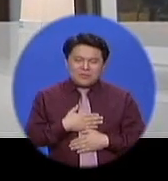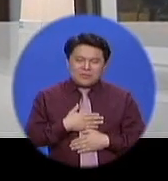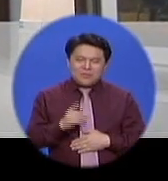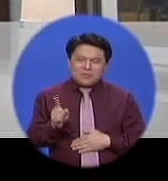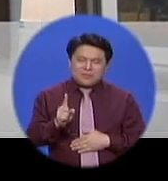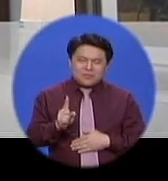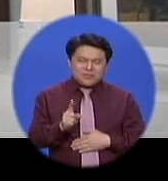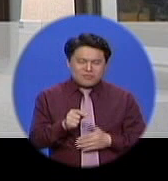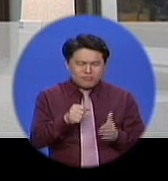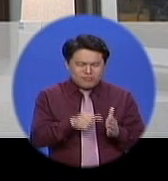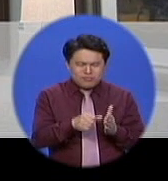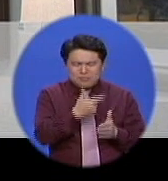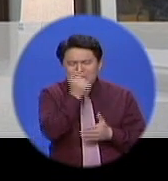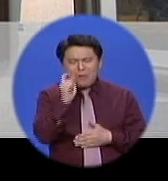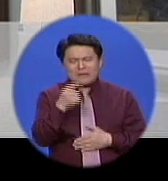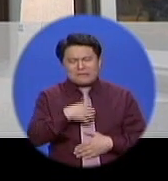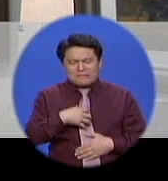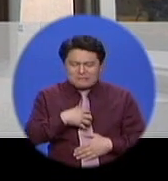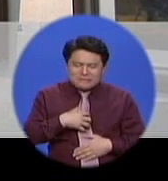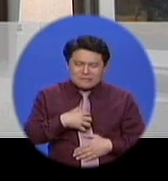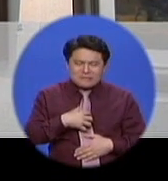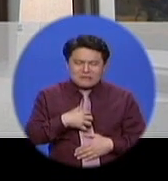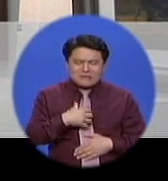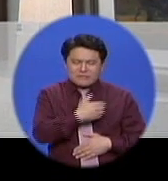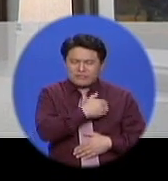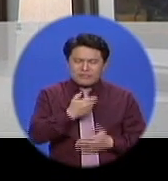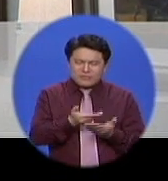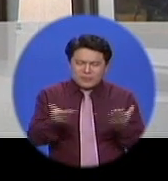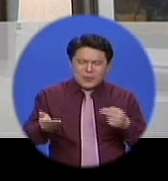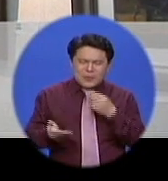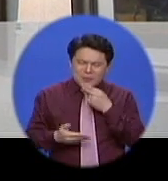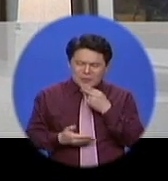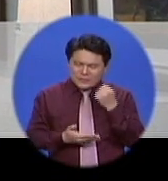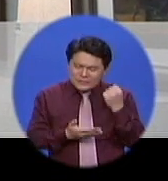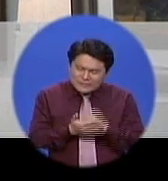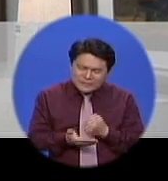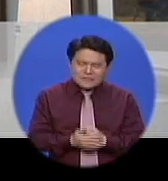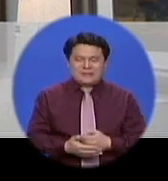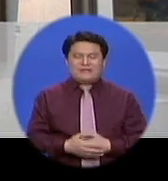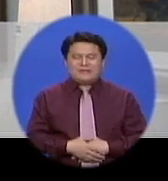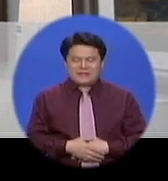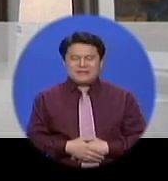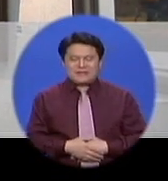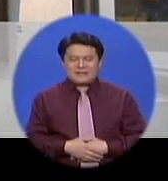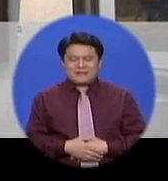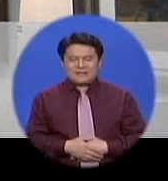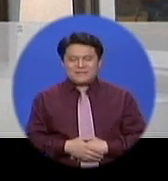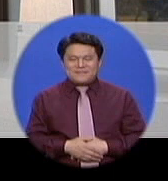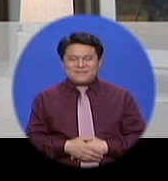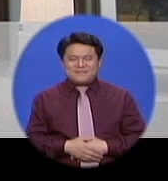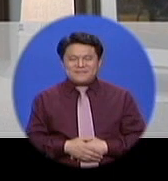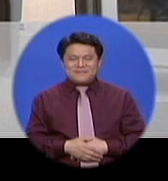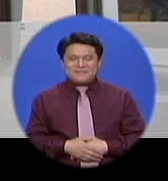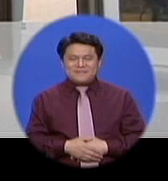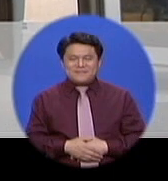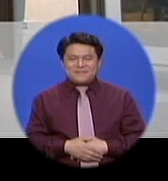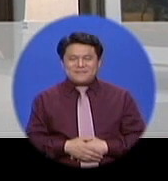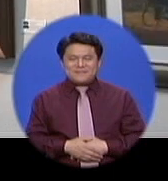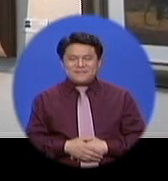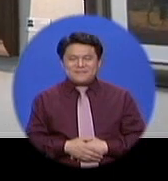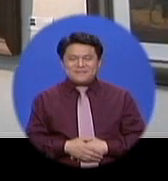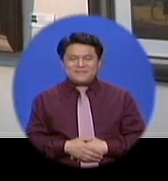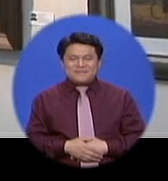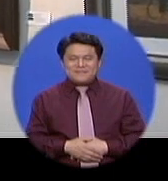뭐 좀 준비했던 그 물품이 좀 적어서 다 이렇게 풍족하게 좀 못 드린 게 조금 마음에 좀 아쉽습니다.